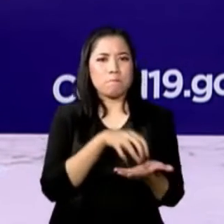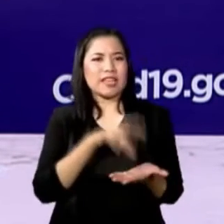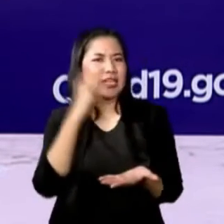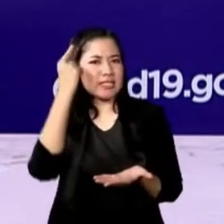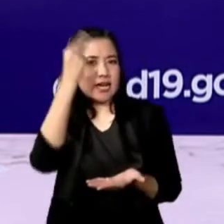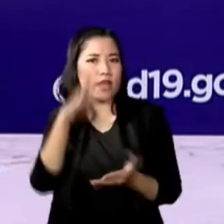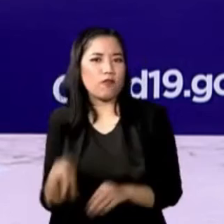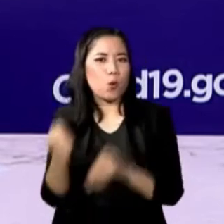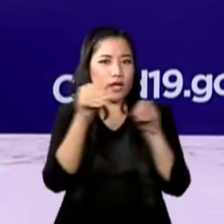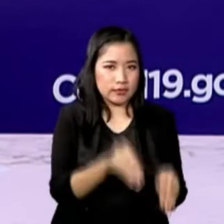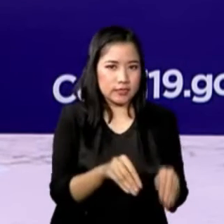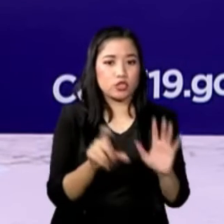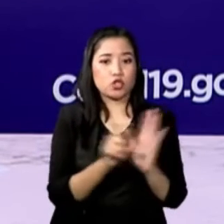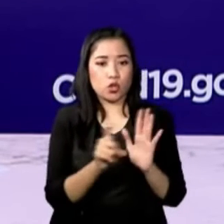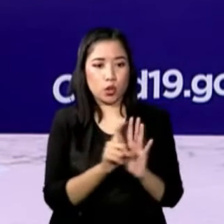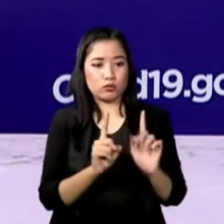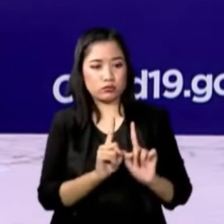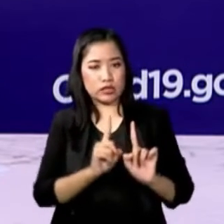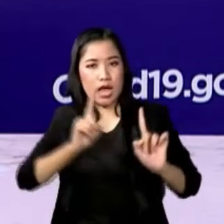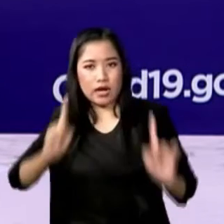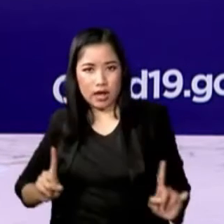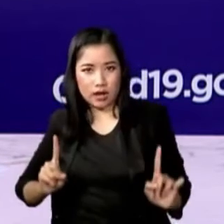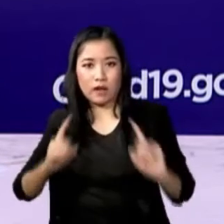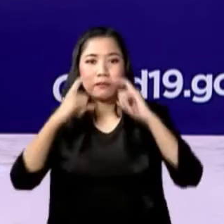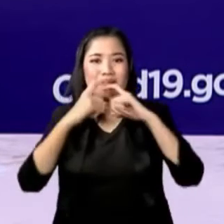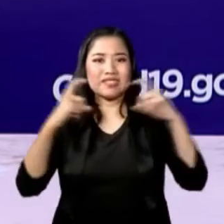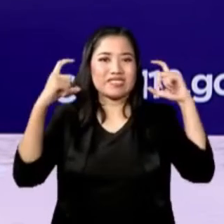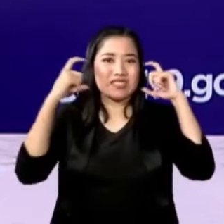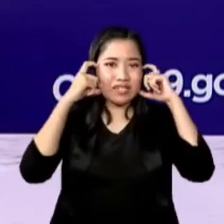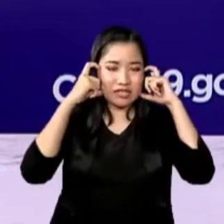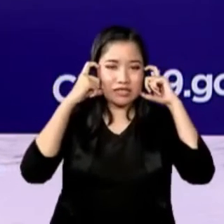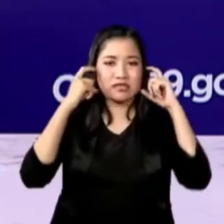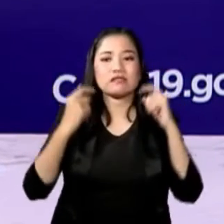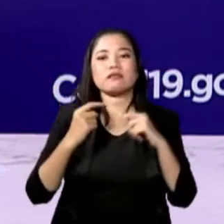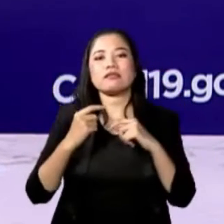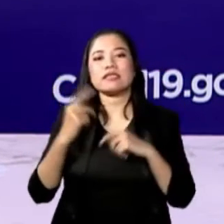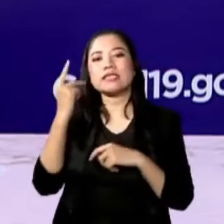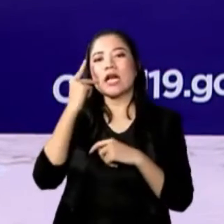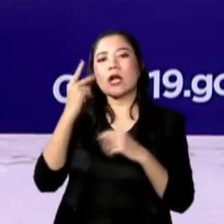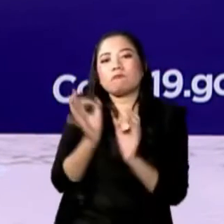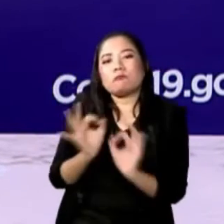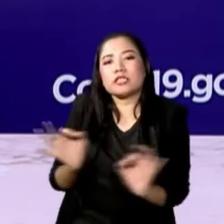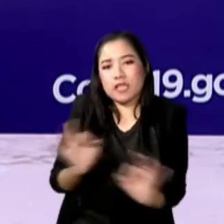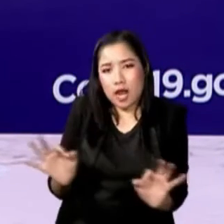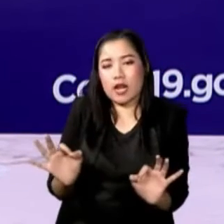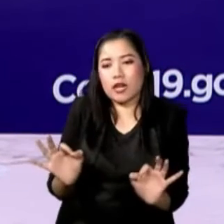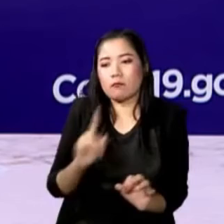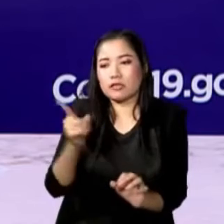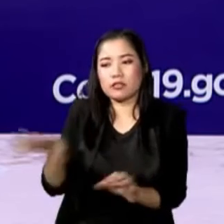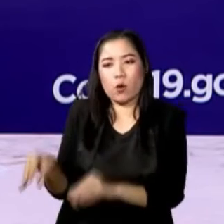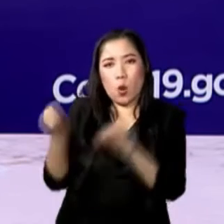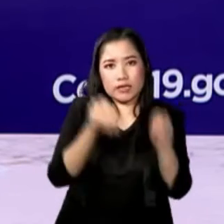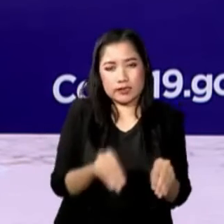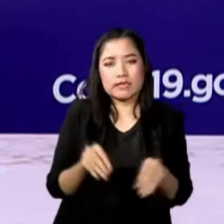bagi masyarakat seperti menjaga jarak, menggunakan masker, dan menjaga kebersihan diri dan sekitarnya pada saat